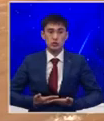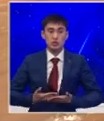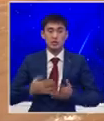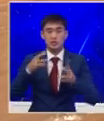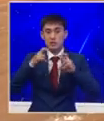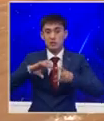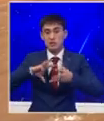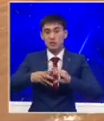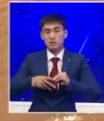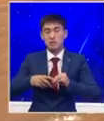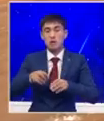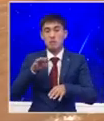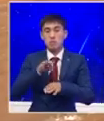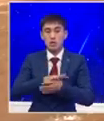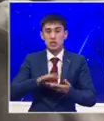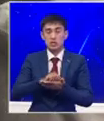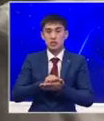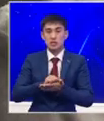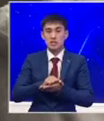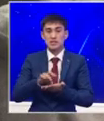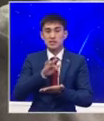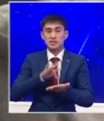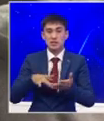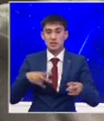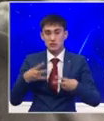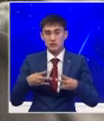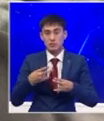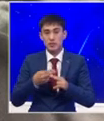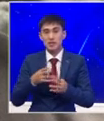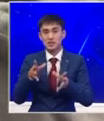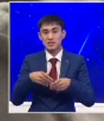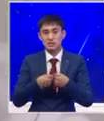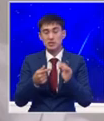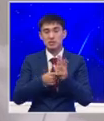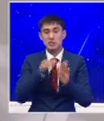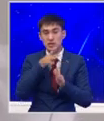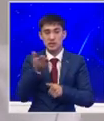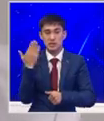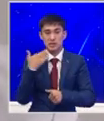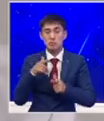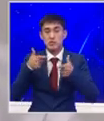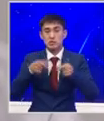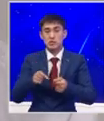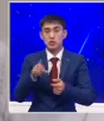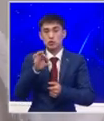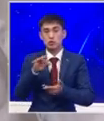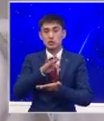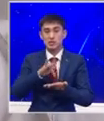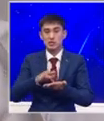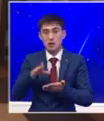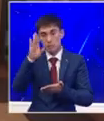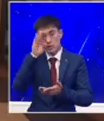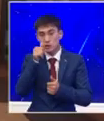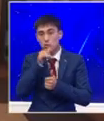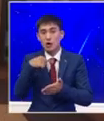– поражение центральной нервной системы – стал для него приговором. Когда семья 7 лет назад обратилась за помощью в социальный центр, мальчик не мог